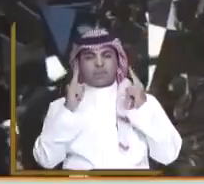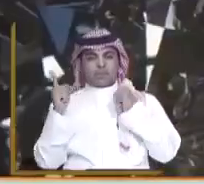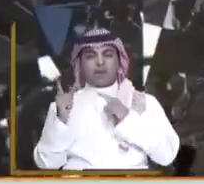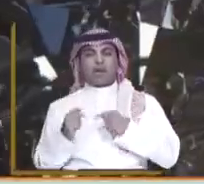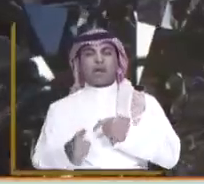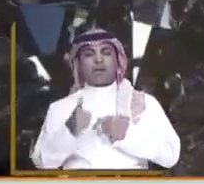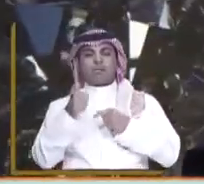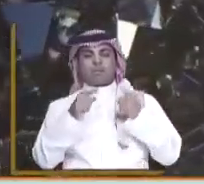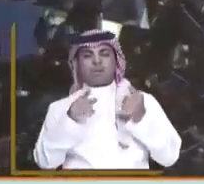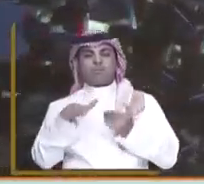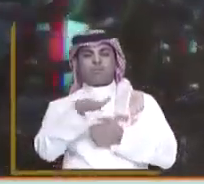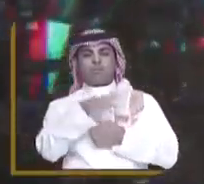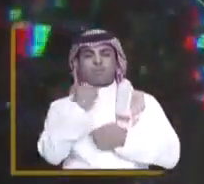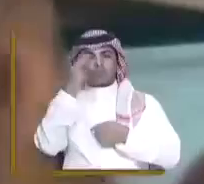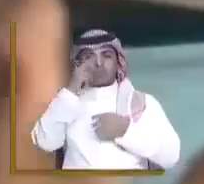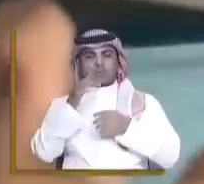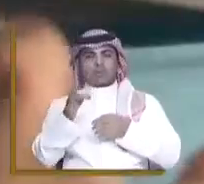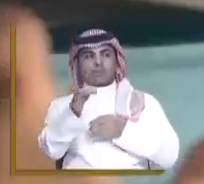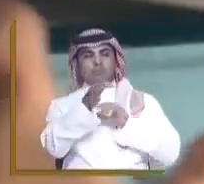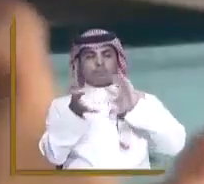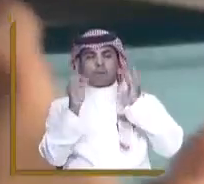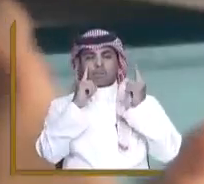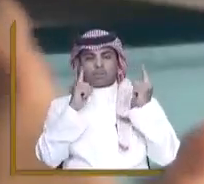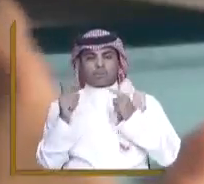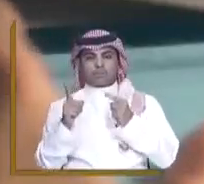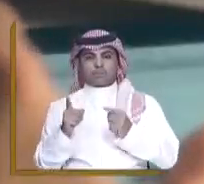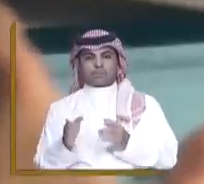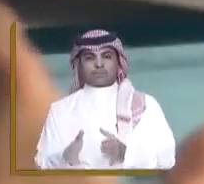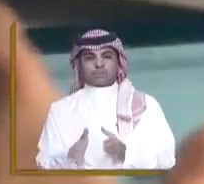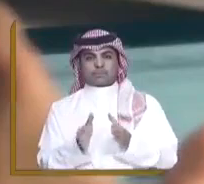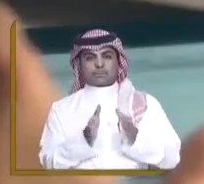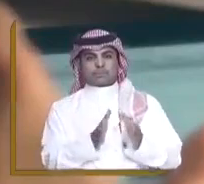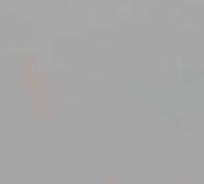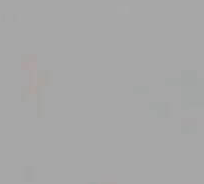الدول نفوذا في العالم سلطان جيان الاخباريه